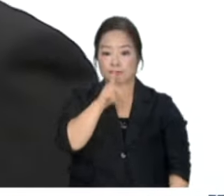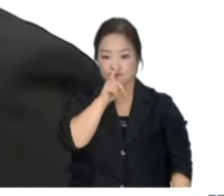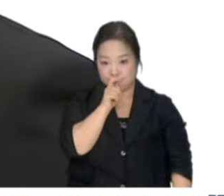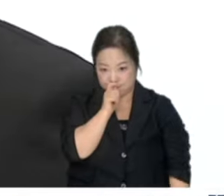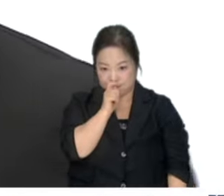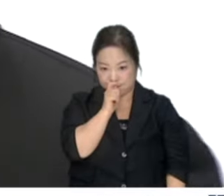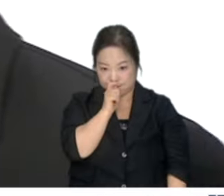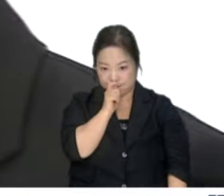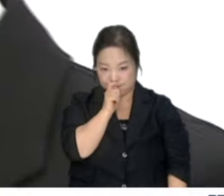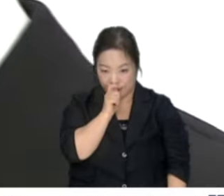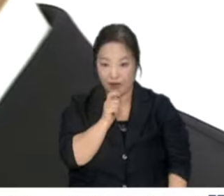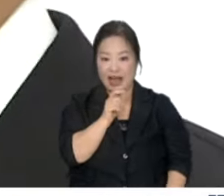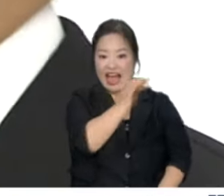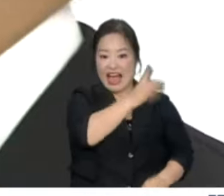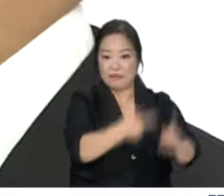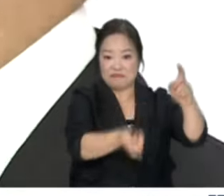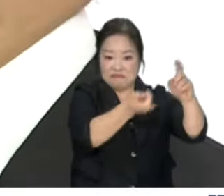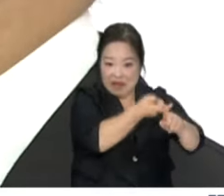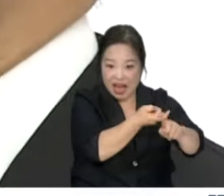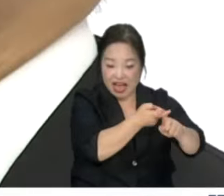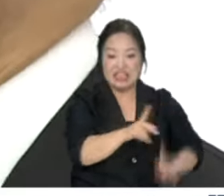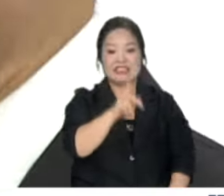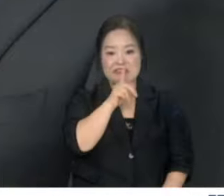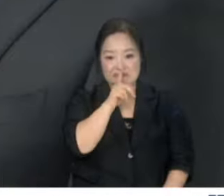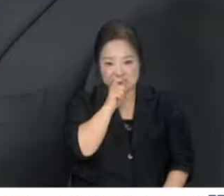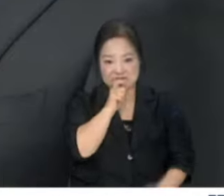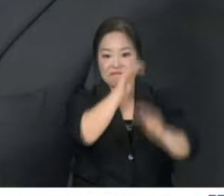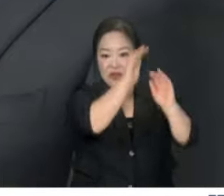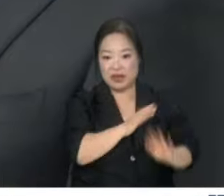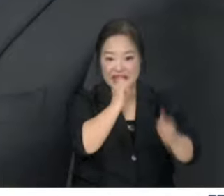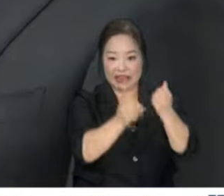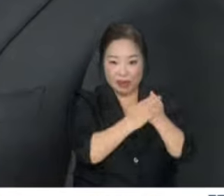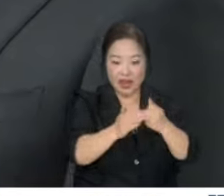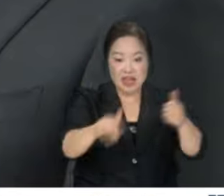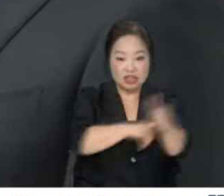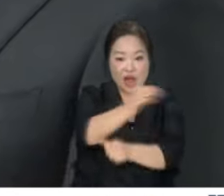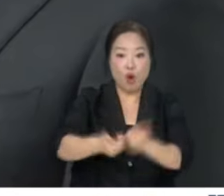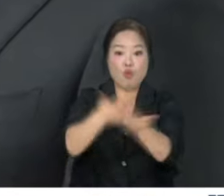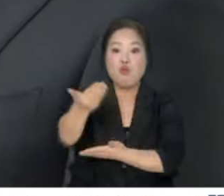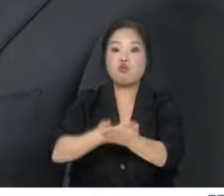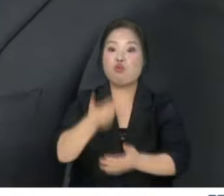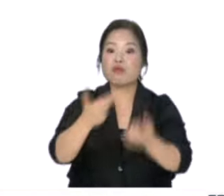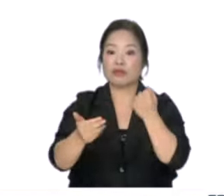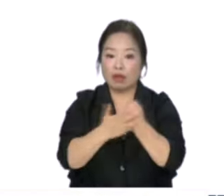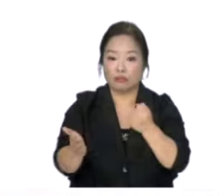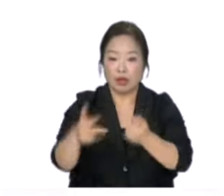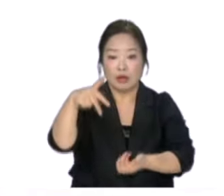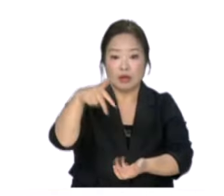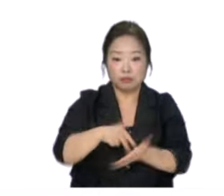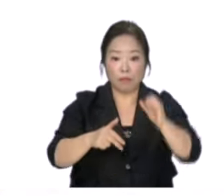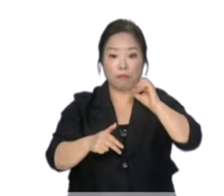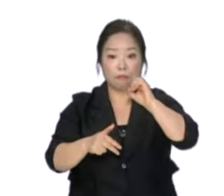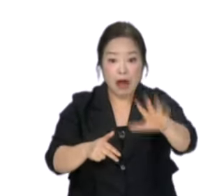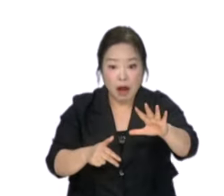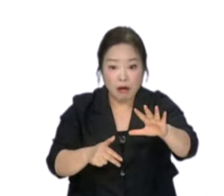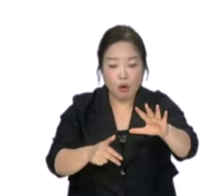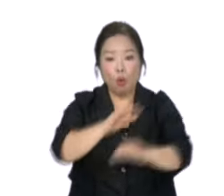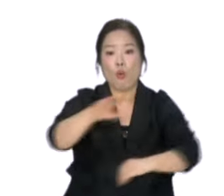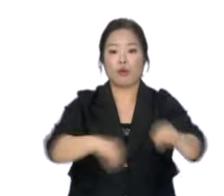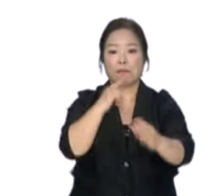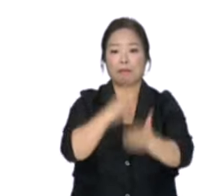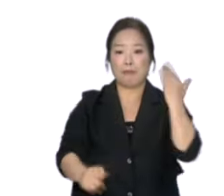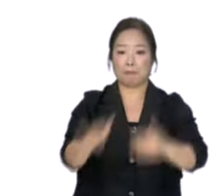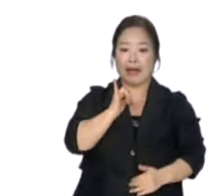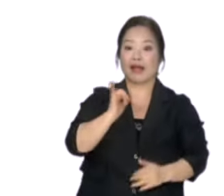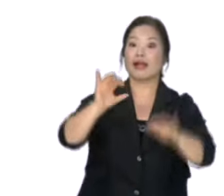지켰습니다. 친한계는 침묵도 메시지라며 상황을 공유받지 못한 상태에서 섣불리 대응하는 건 마이너스라고